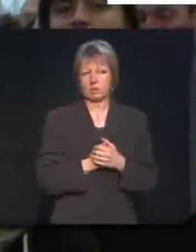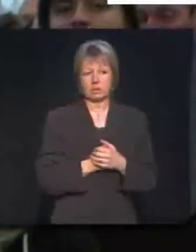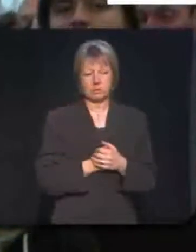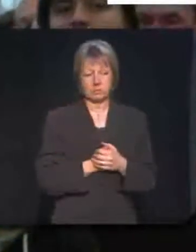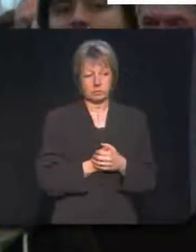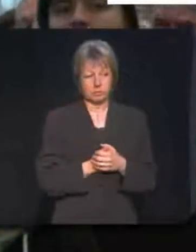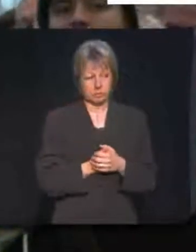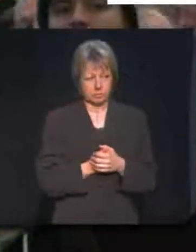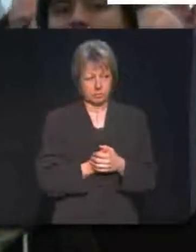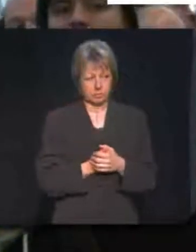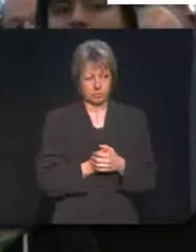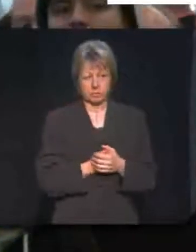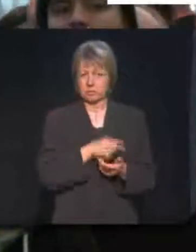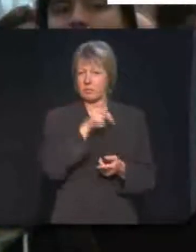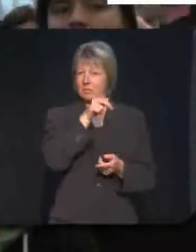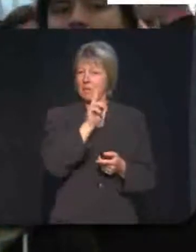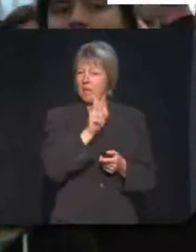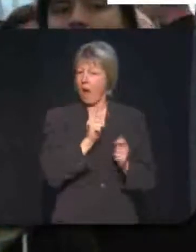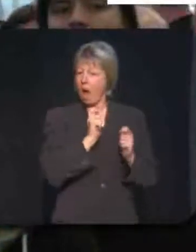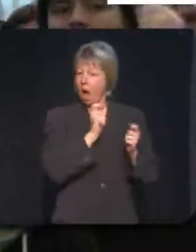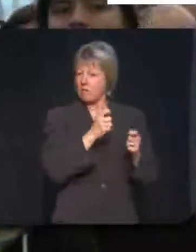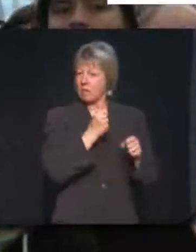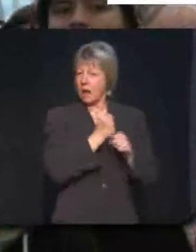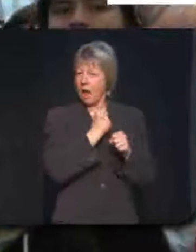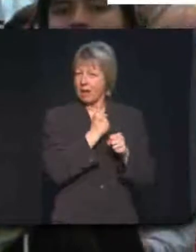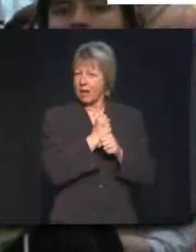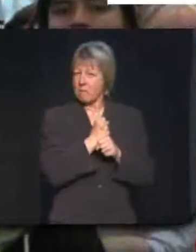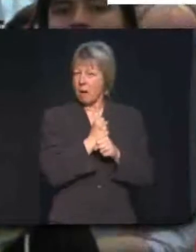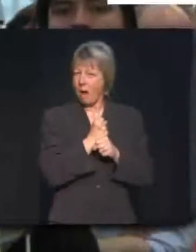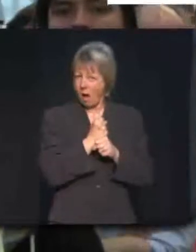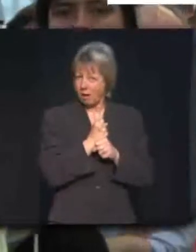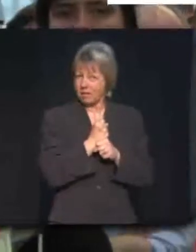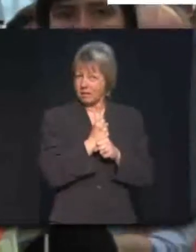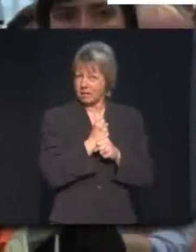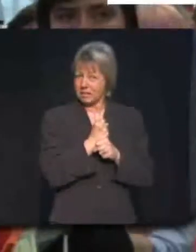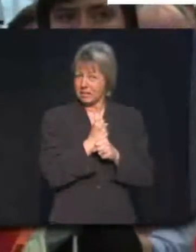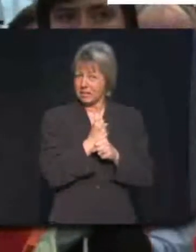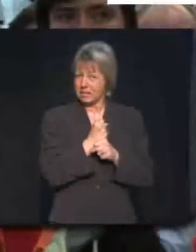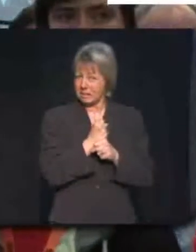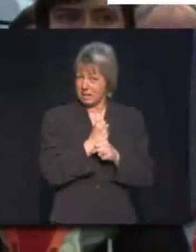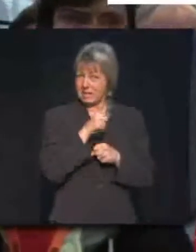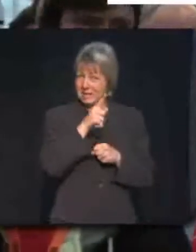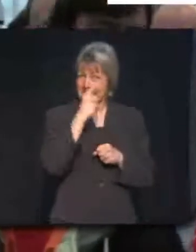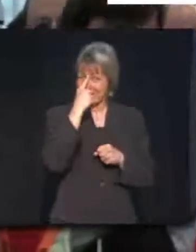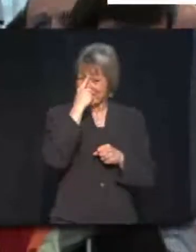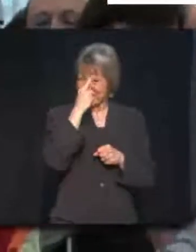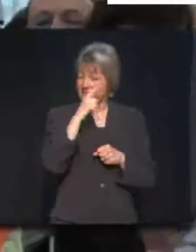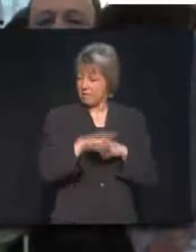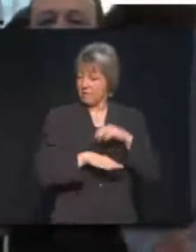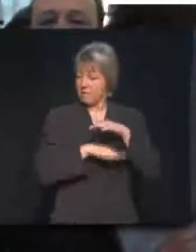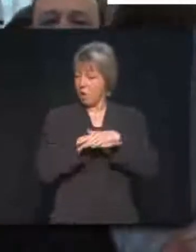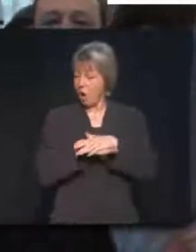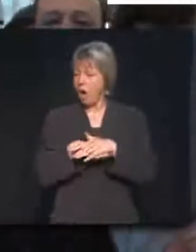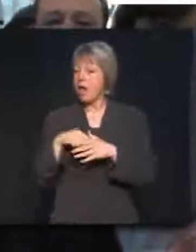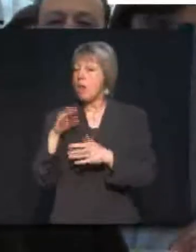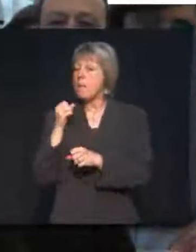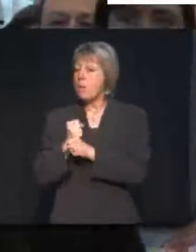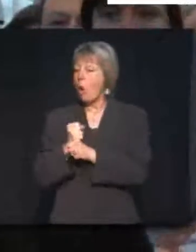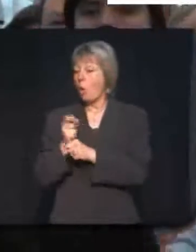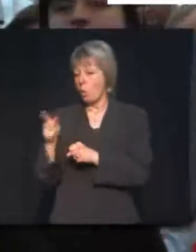Antragsteller für sinnvoll Dinge die wir in Bochum beschlossen haben ich gebe eine kleine Erinnerungshilfe Datenschutz